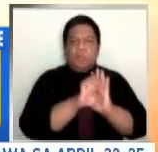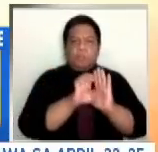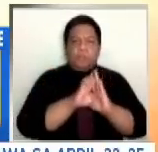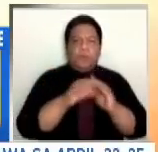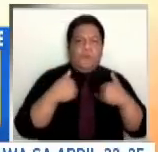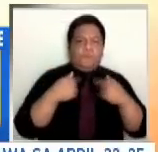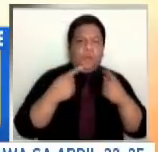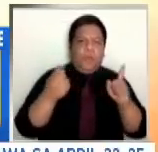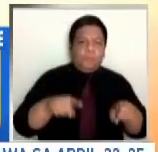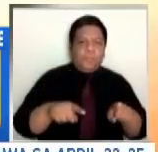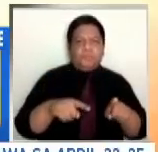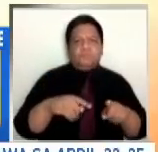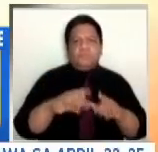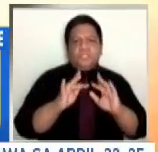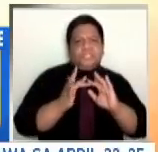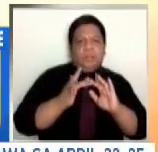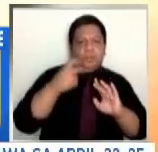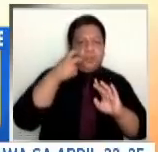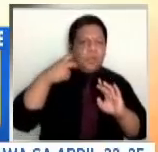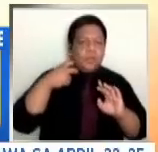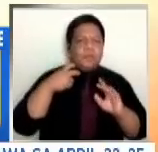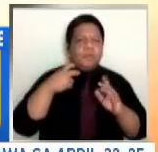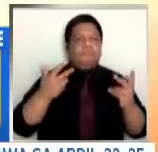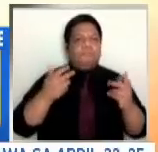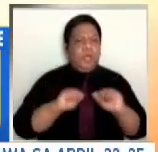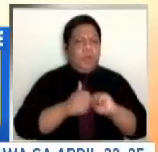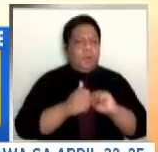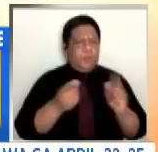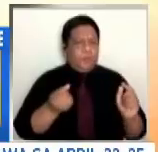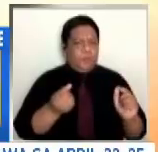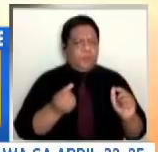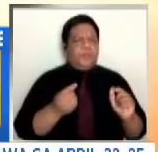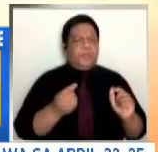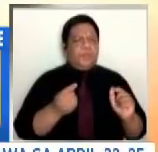nito? At madali lang po bang makakakuha